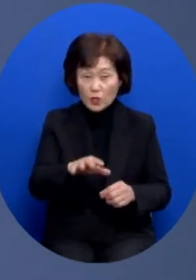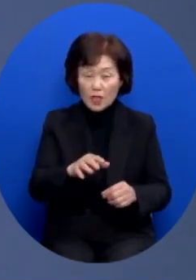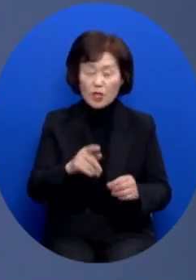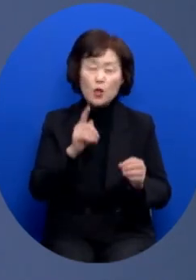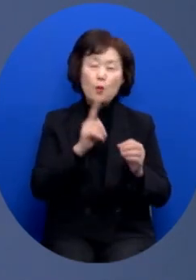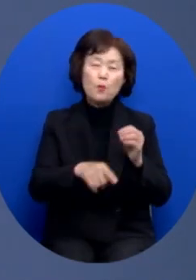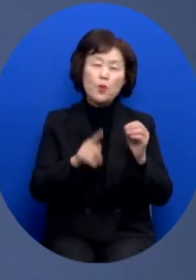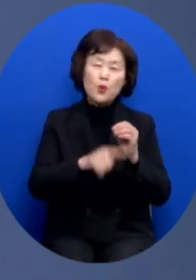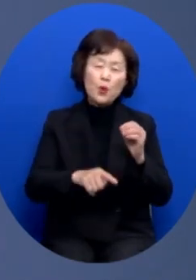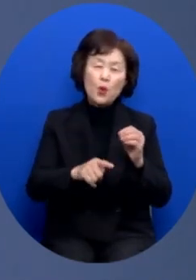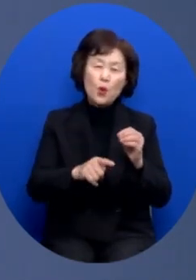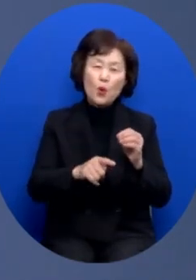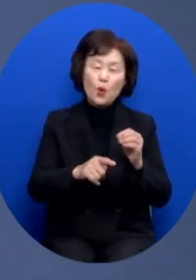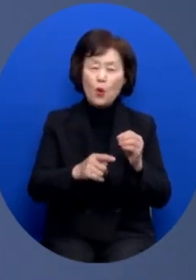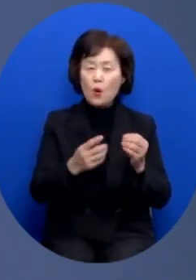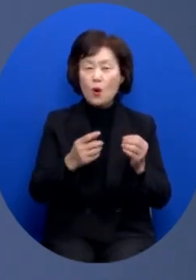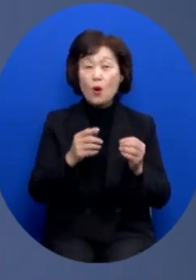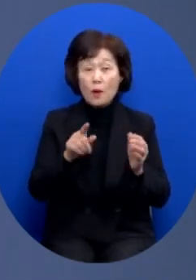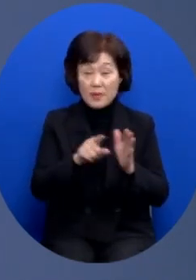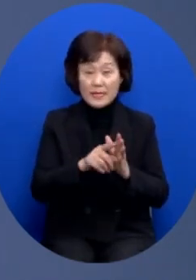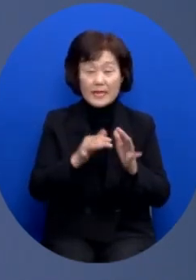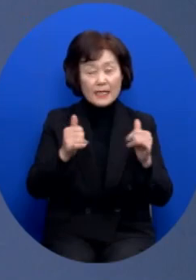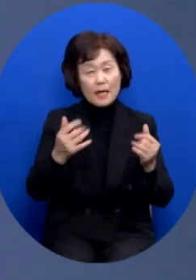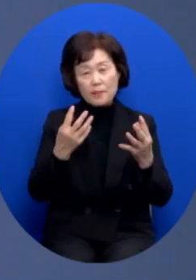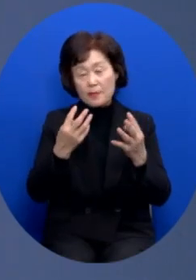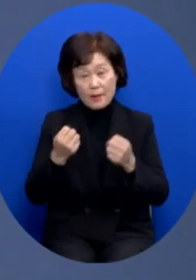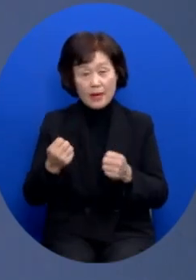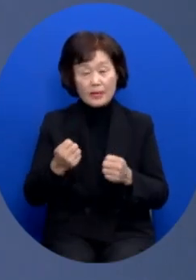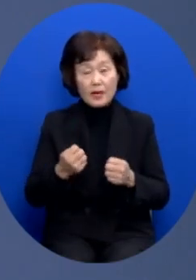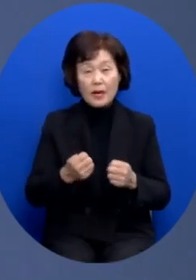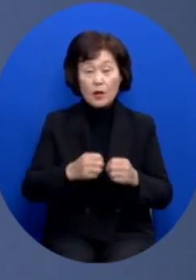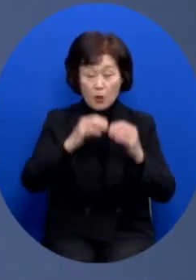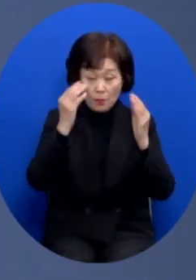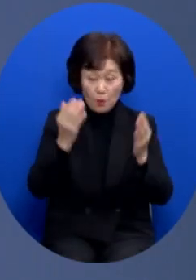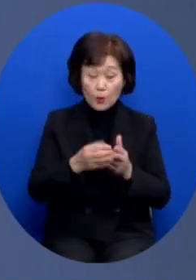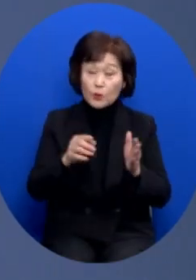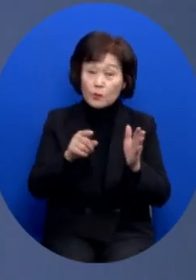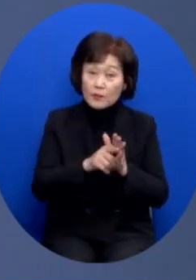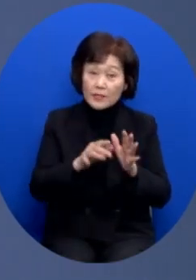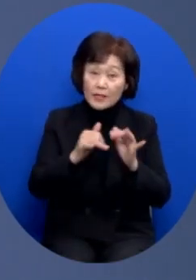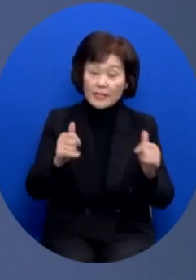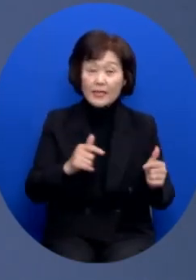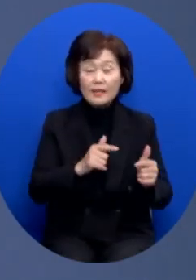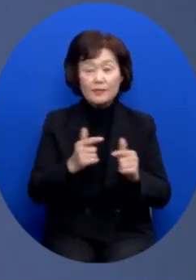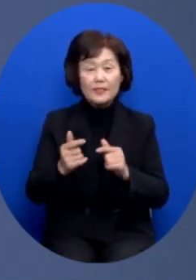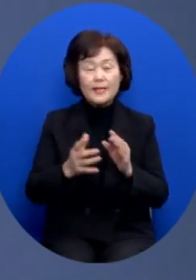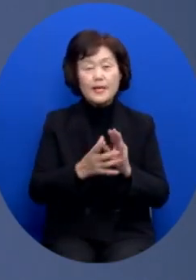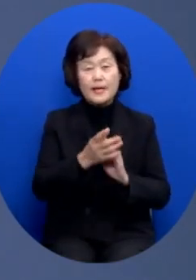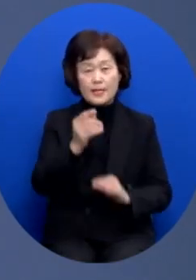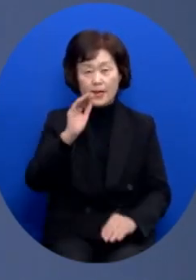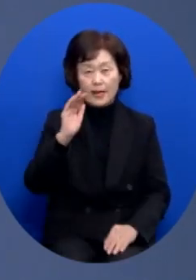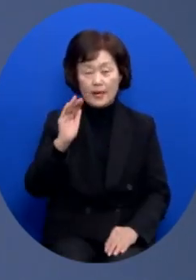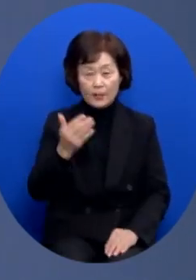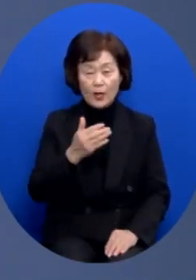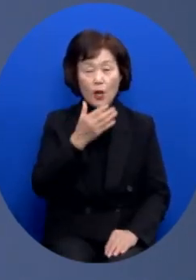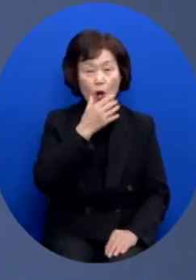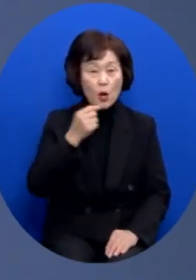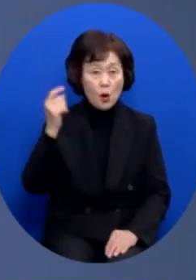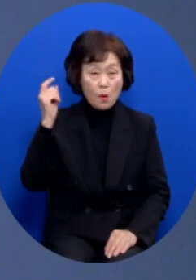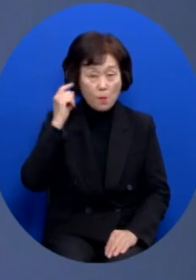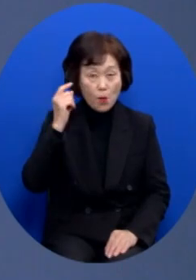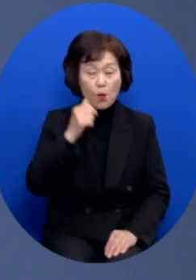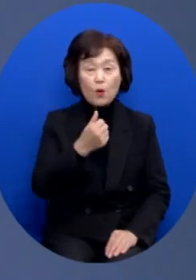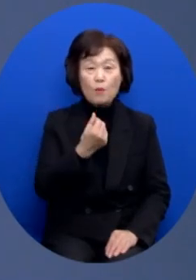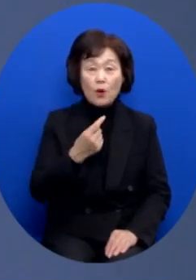이러한 때에 양산에 있는 모든 교회와 기독교인들이 하나가 되어지고 양산의 복음화와 성시화를